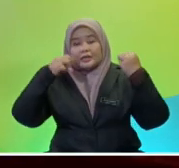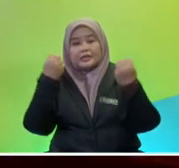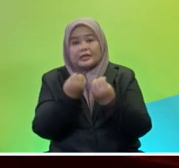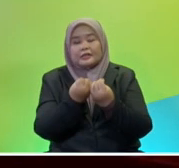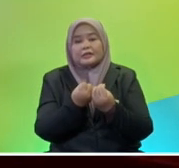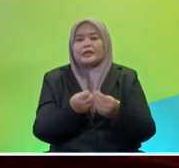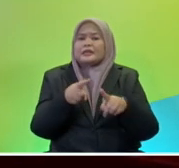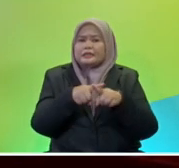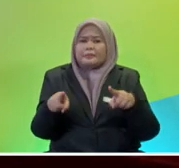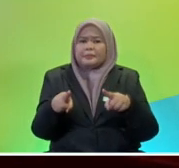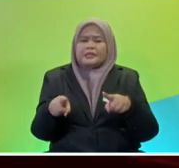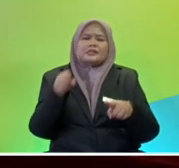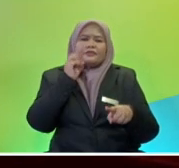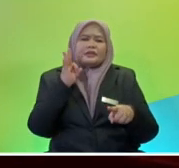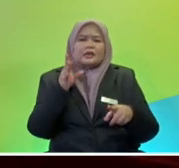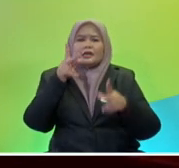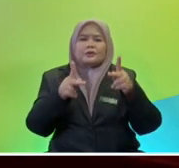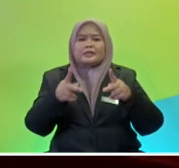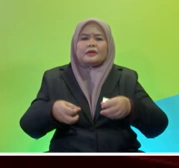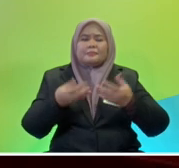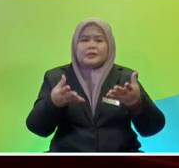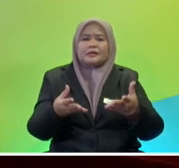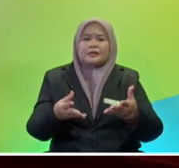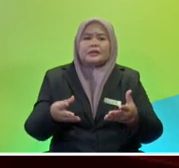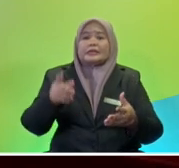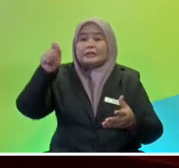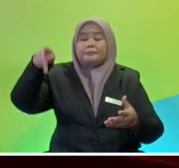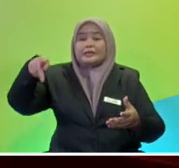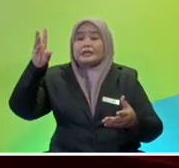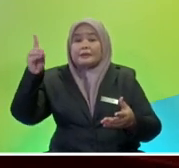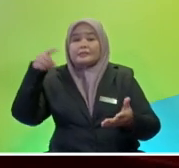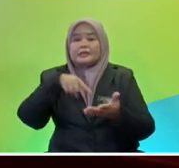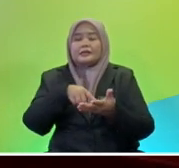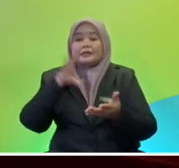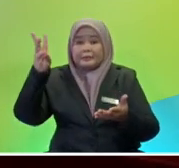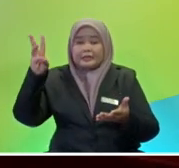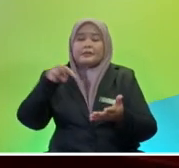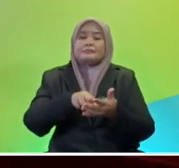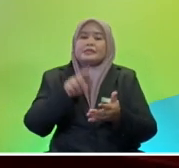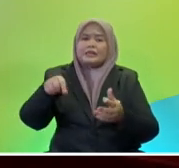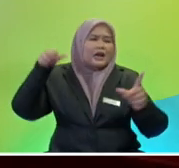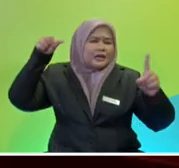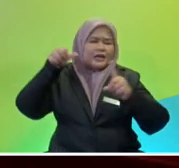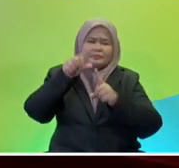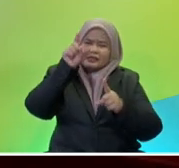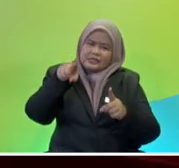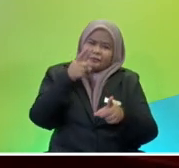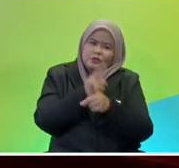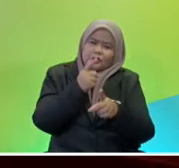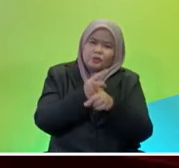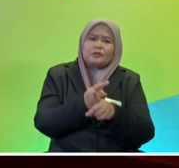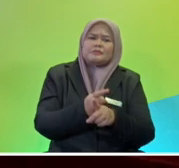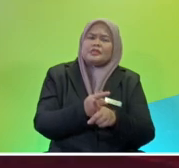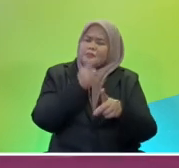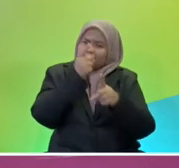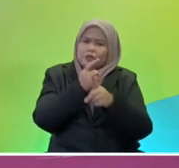tapi syafika kalau kita tidak bagi projective arahan tu sangat teliti terperinci